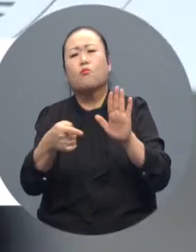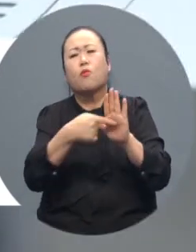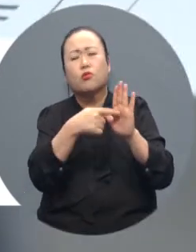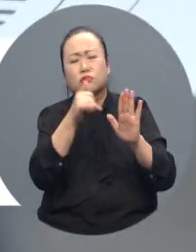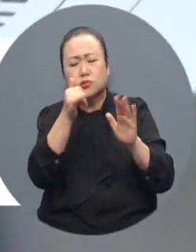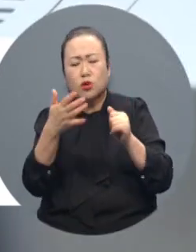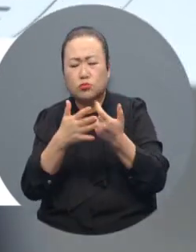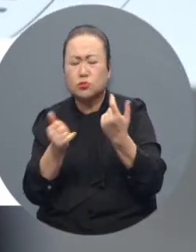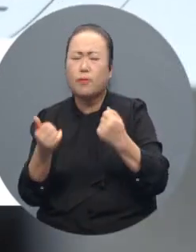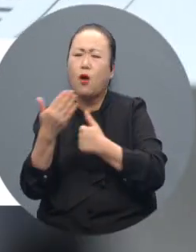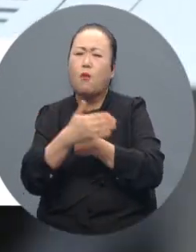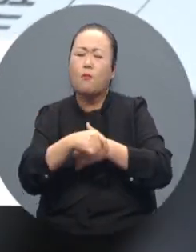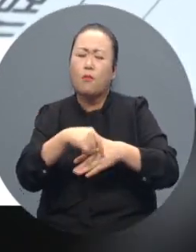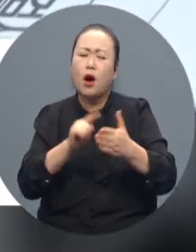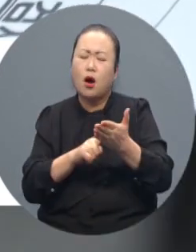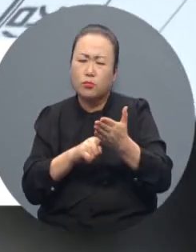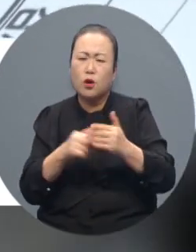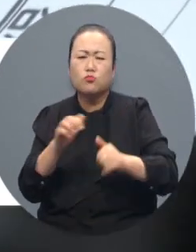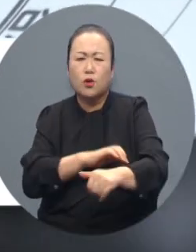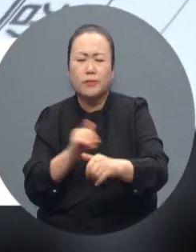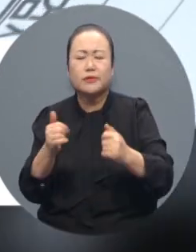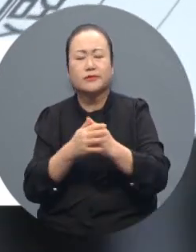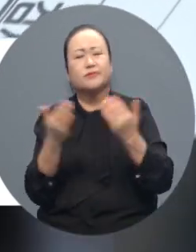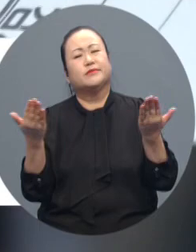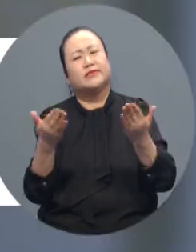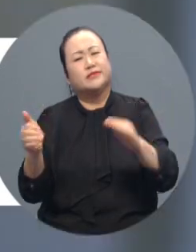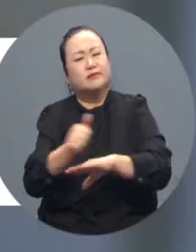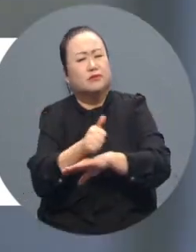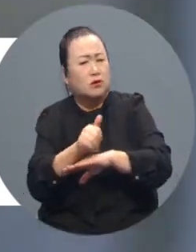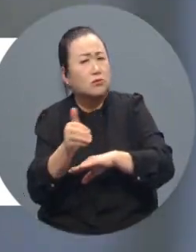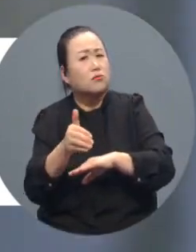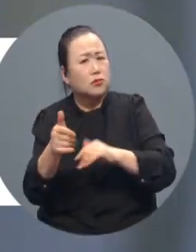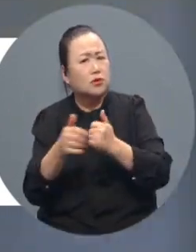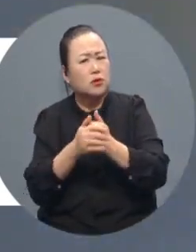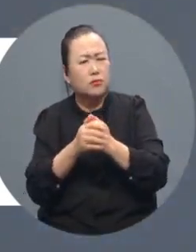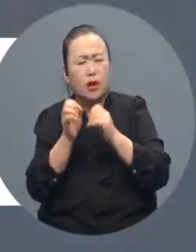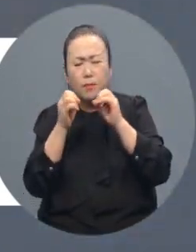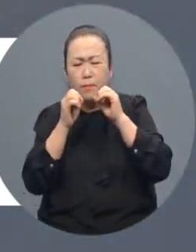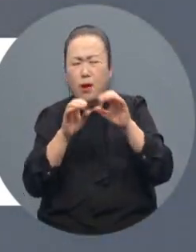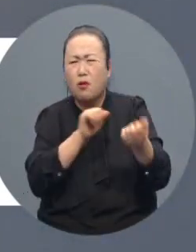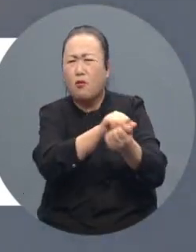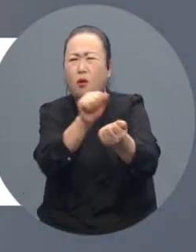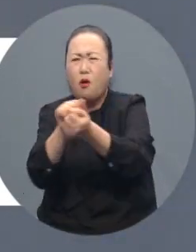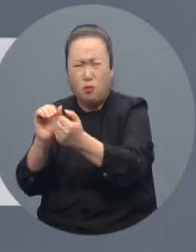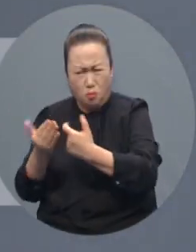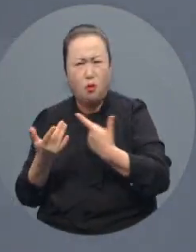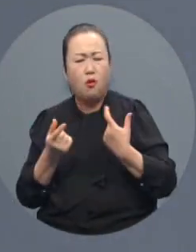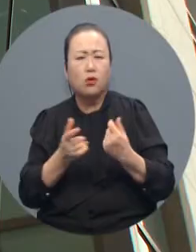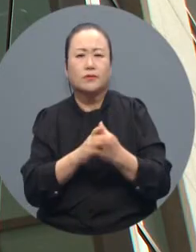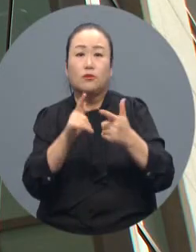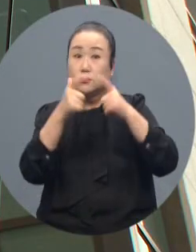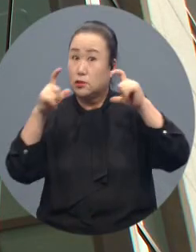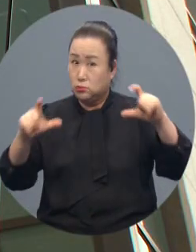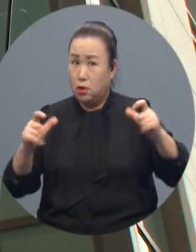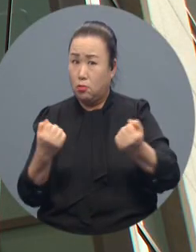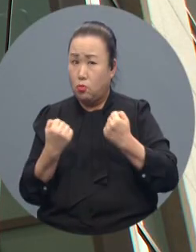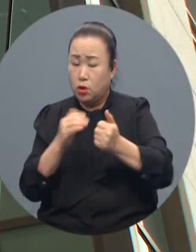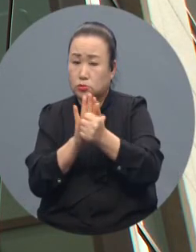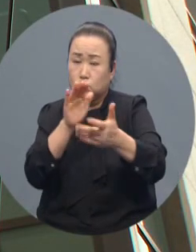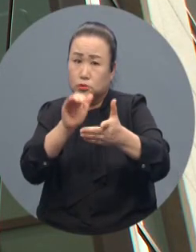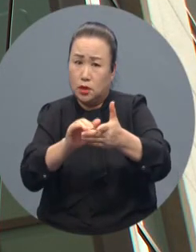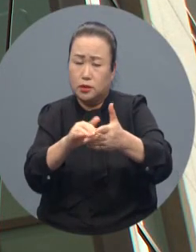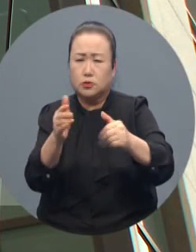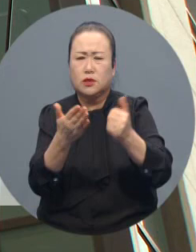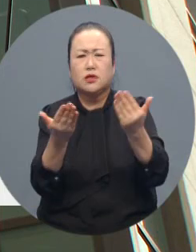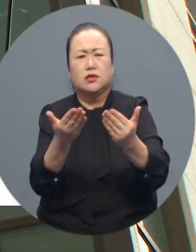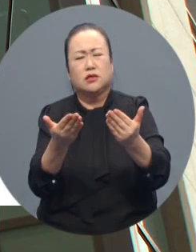진짜 마음이 불편하면서도 출근하고 내가 일상생활을 해야 하니까 퍼질 수밖에 없는 것 같고. 부산 지역